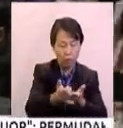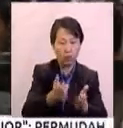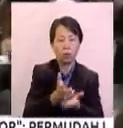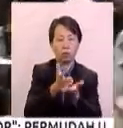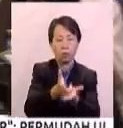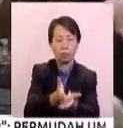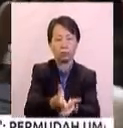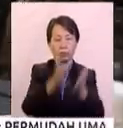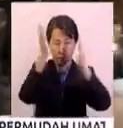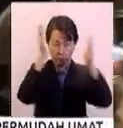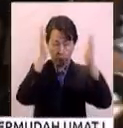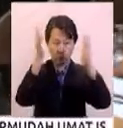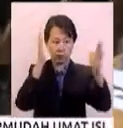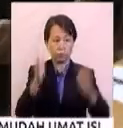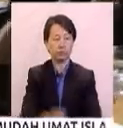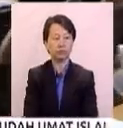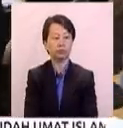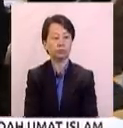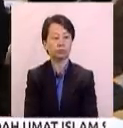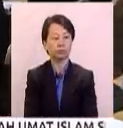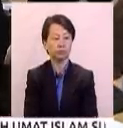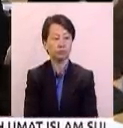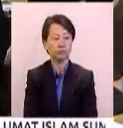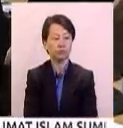negara ini.